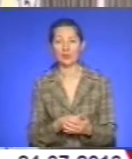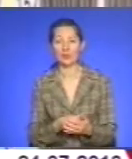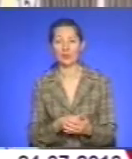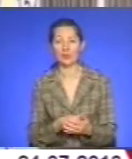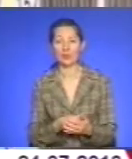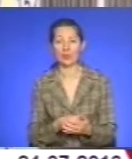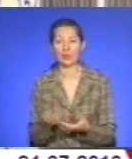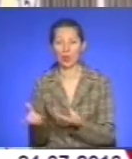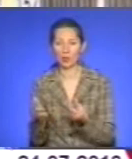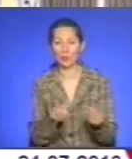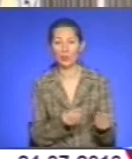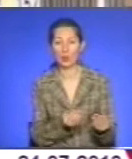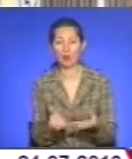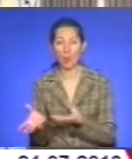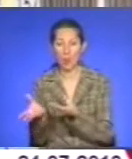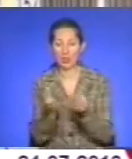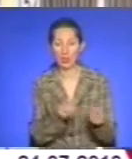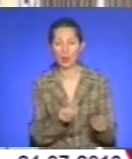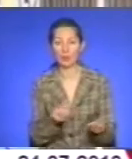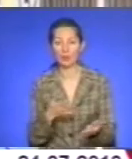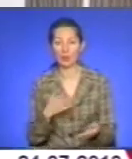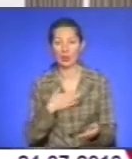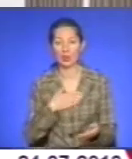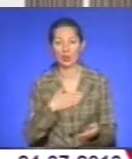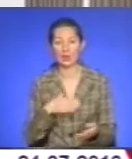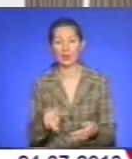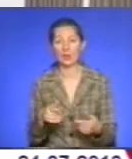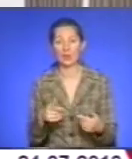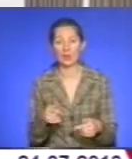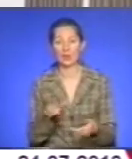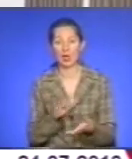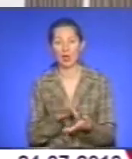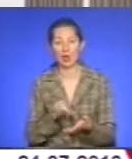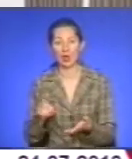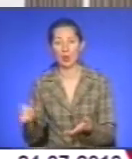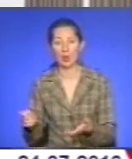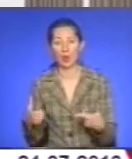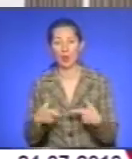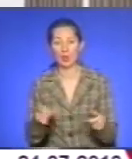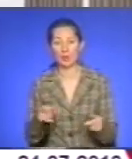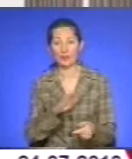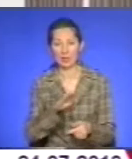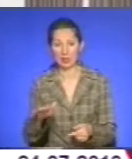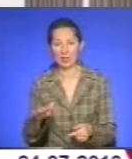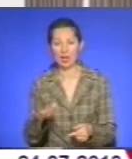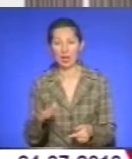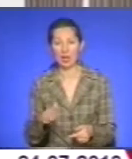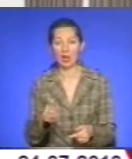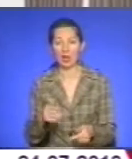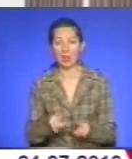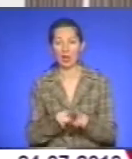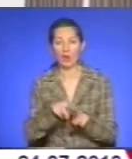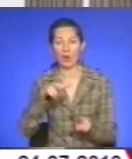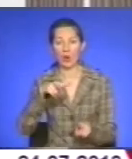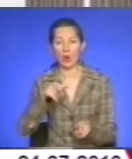спонукачем наших містян і наших гостей. Дітки саме це той, я вже колись вам говорив, лакмусовий